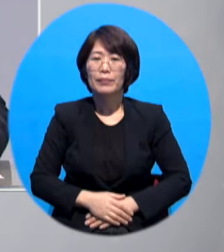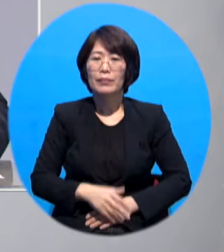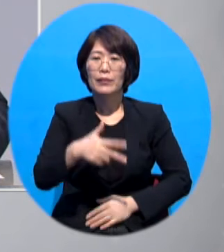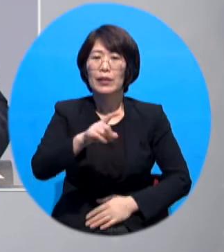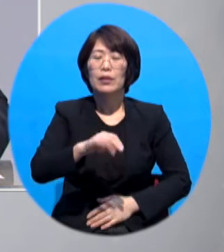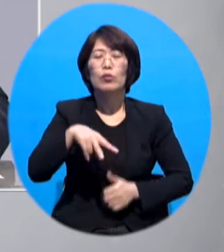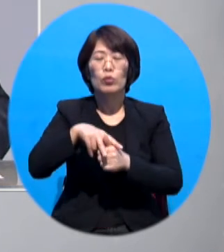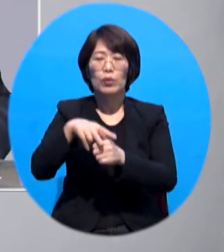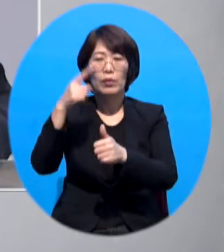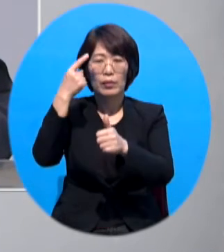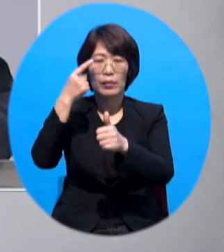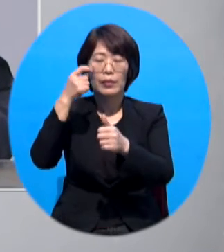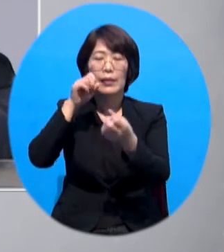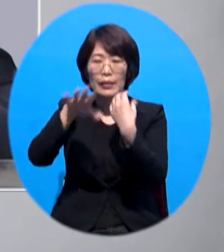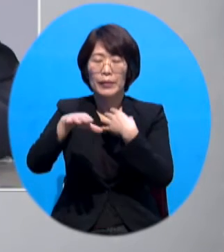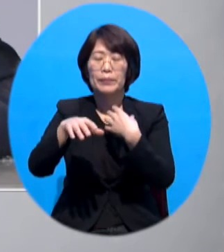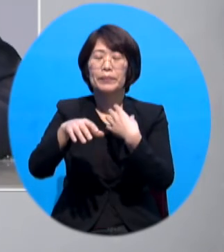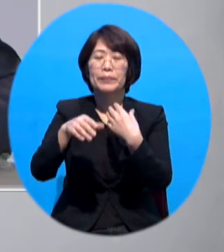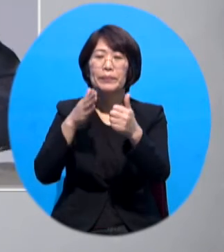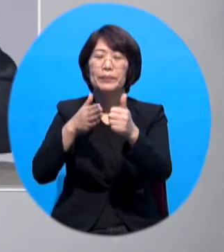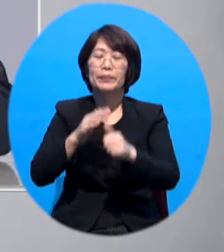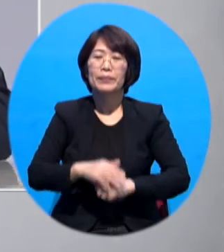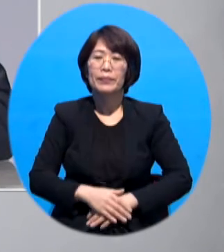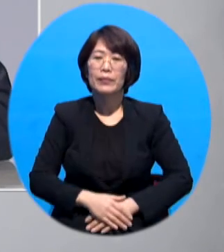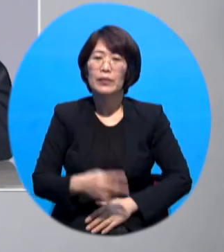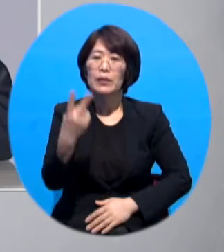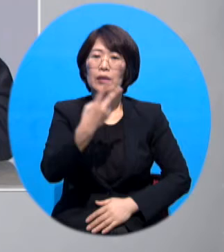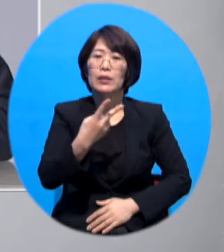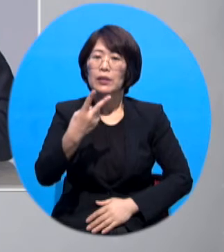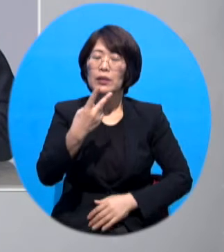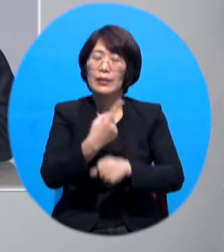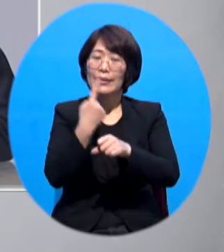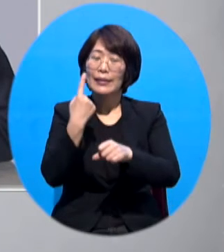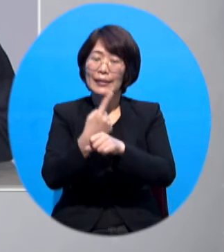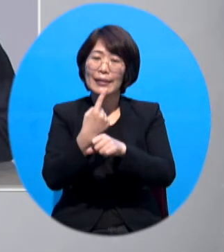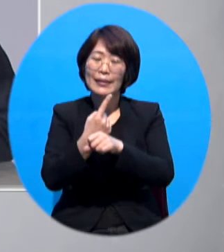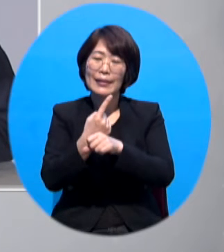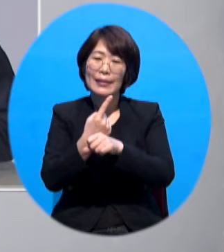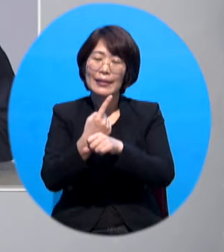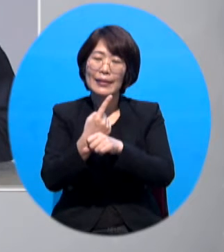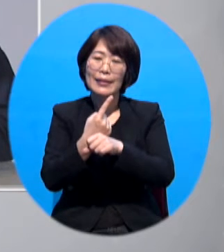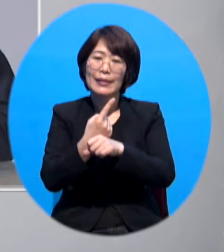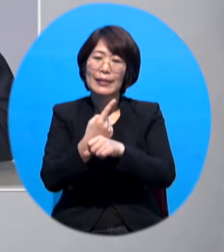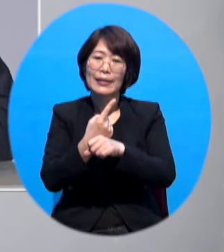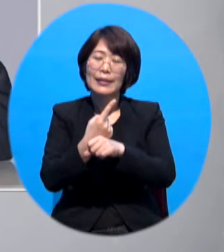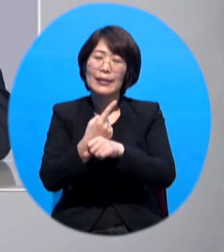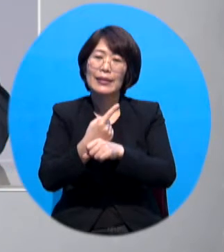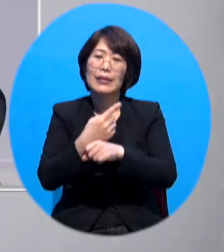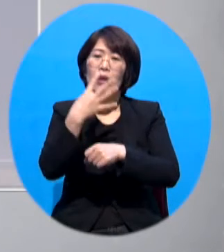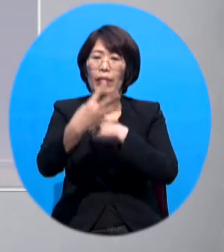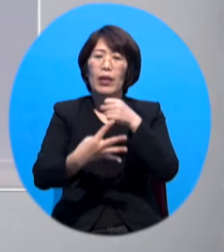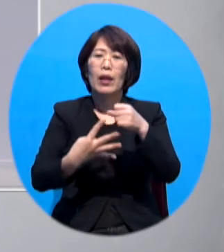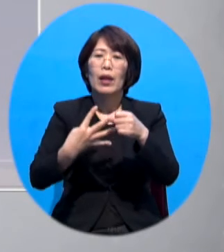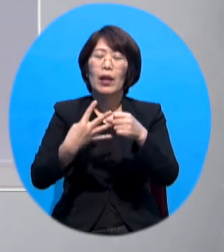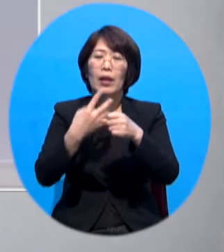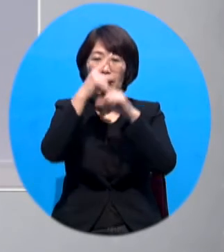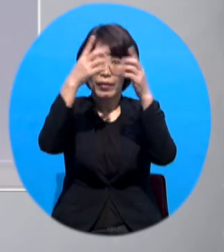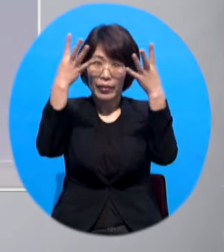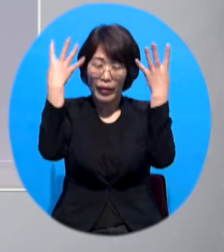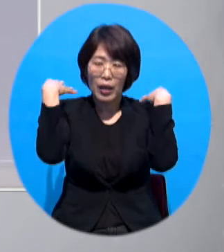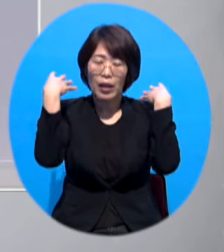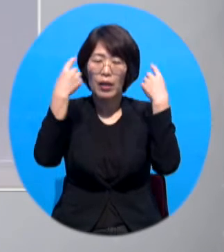장소 후보 답변의 10초 30초 입니다 2 2011년도 21원 데도 4년제 대학 진학률은